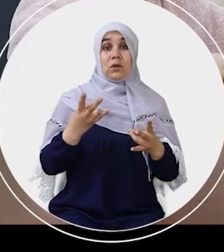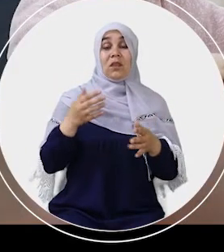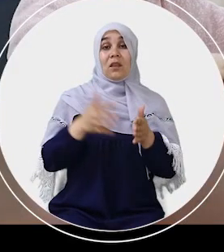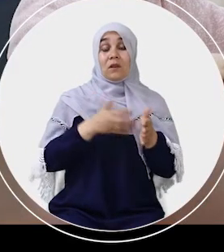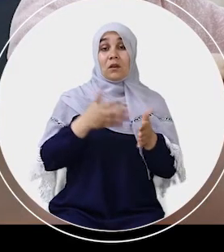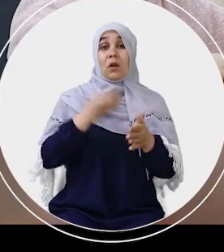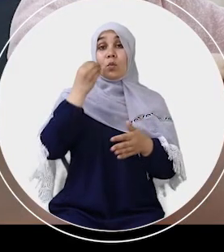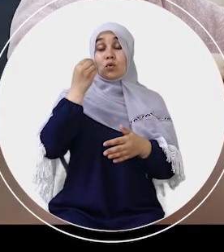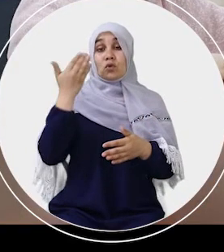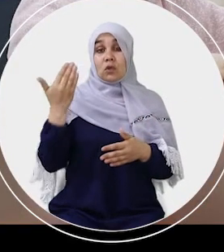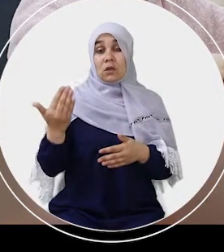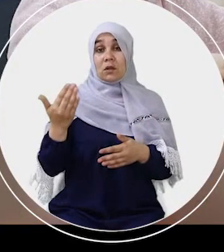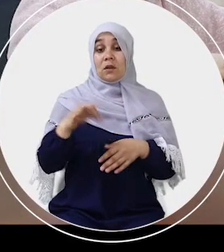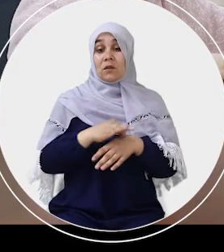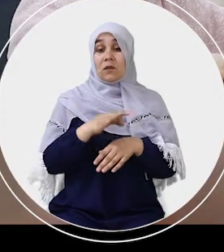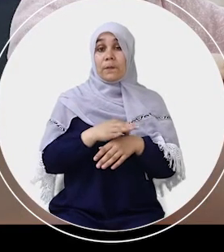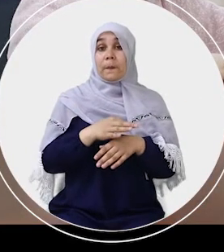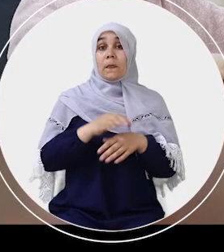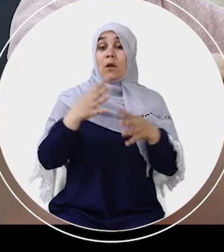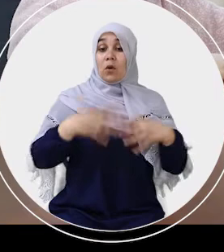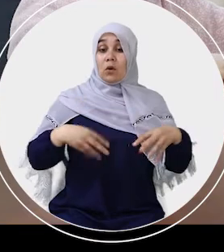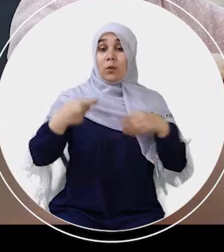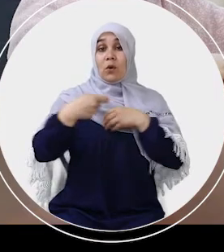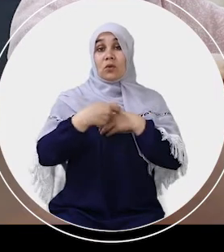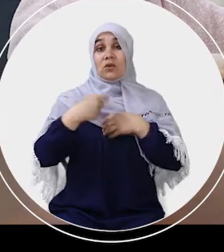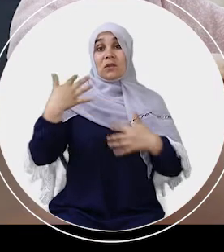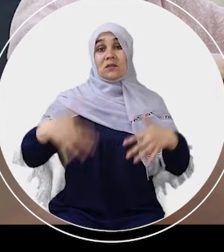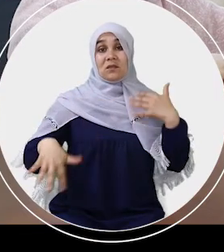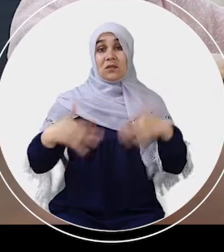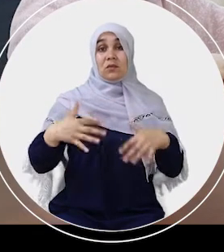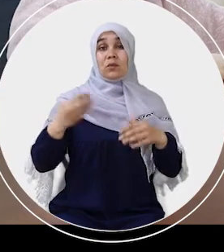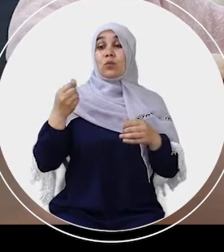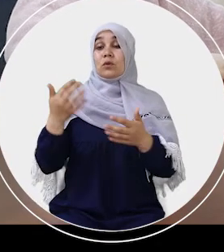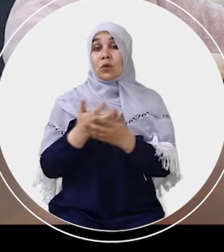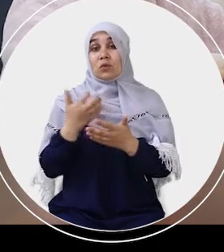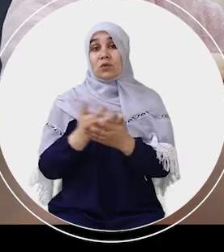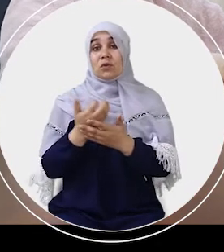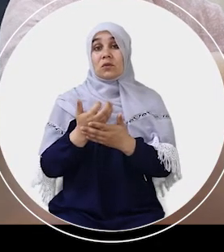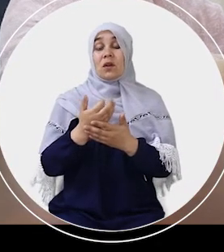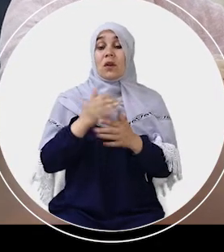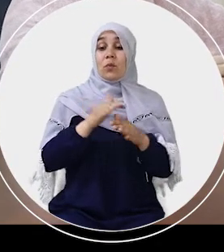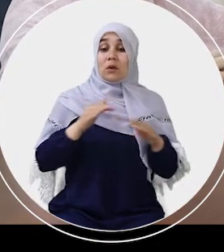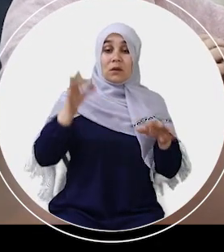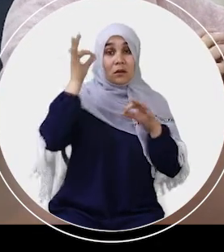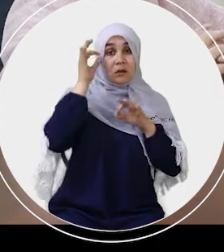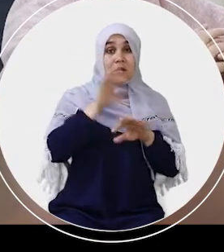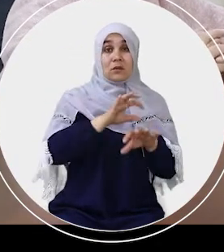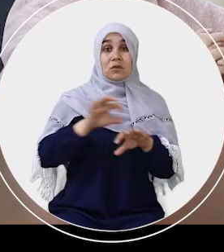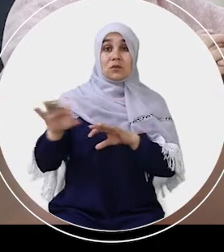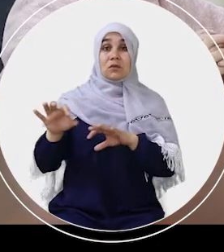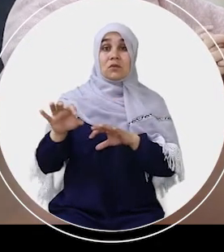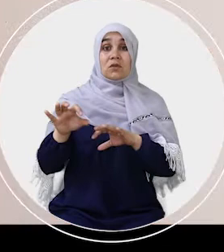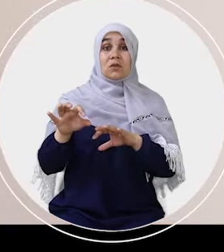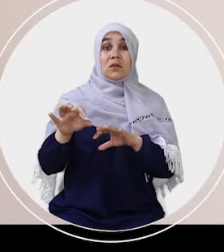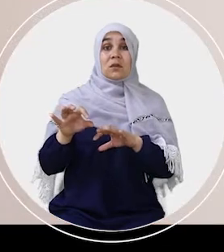Demak, erkak oila boqishda juda ham sust. Pul topishda, daromad qilib, ro'zg'or tebratishda